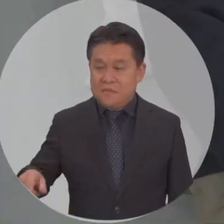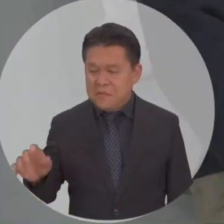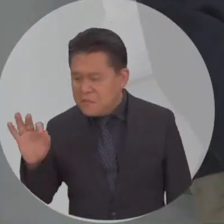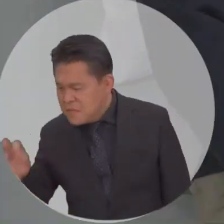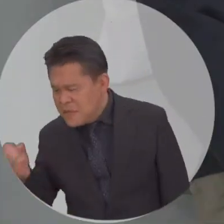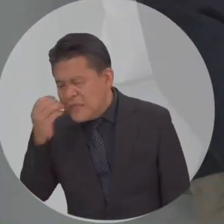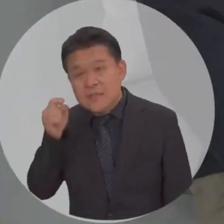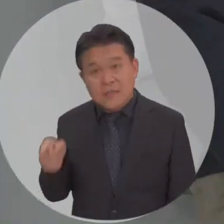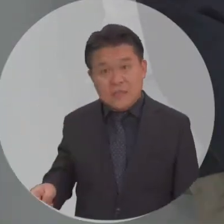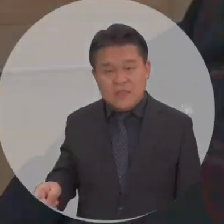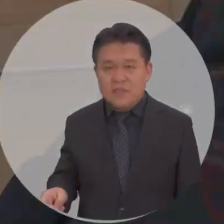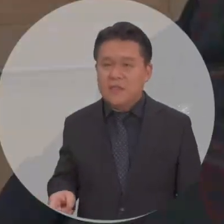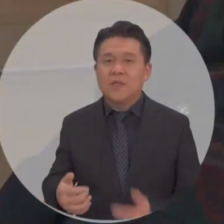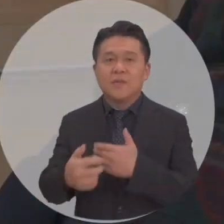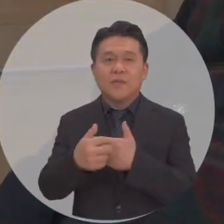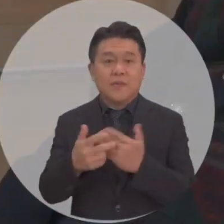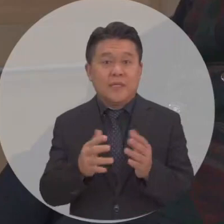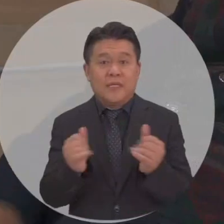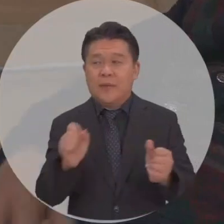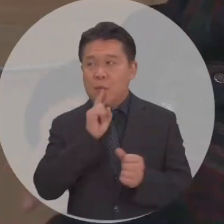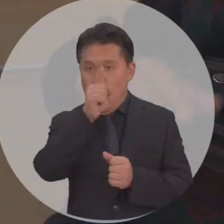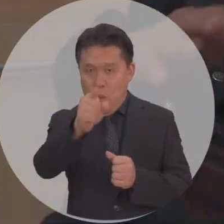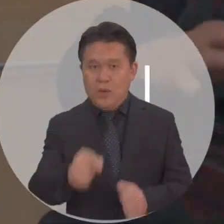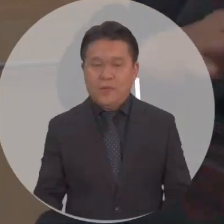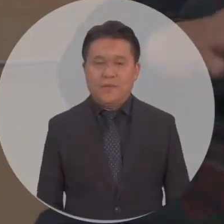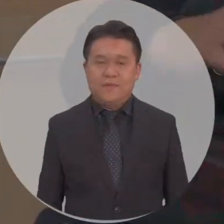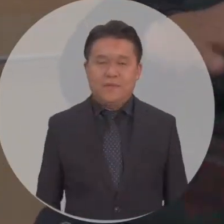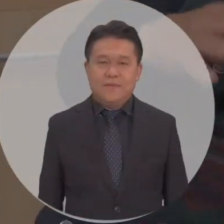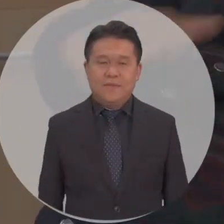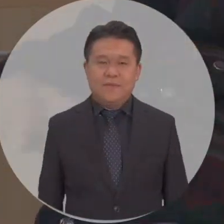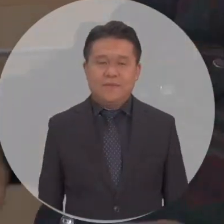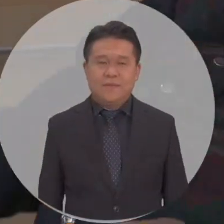배설물이 이상한 경우 요양병원 종사자에게 보고합니다.